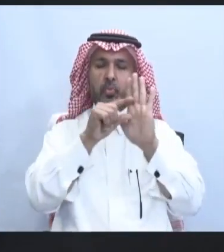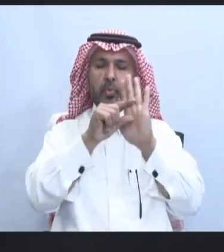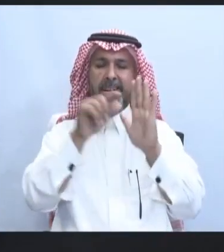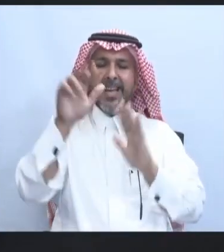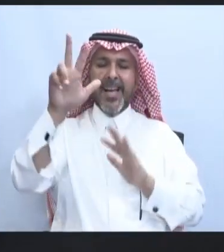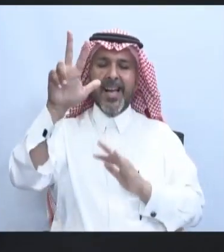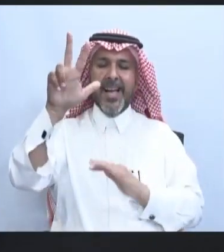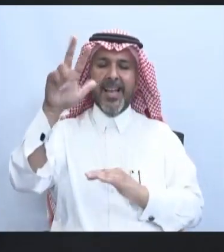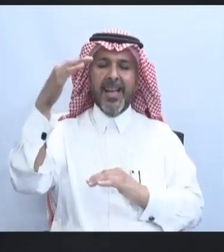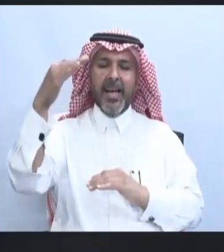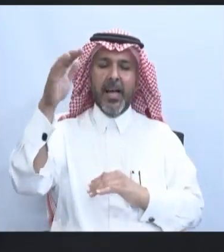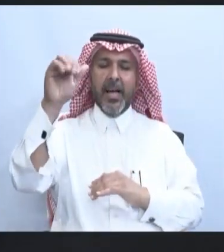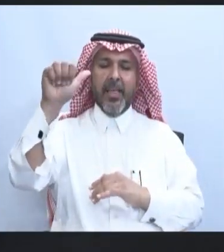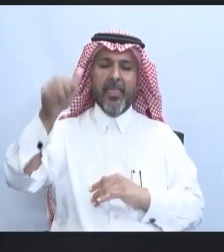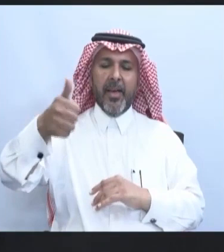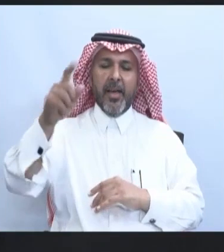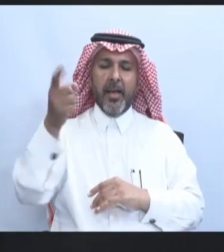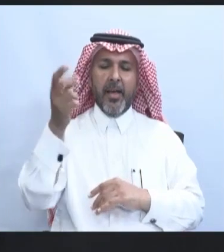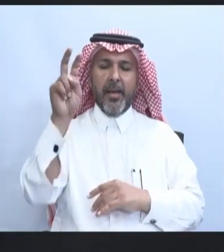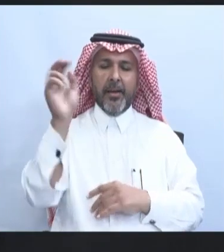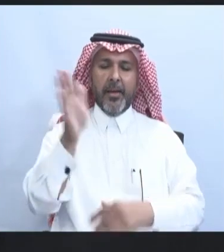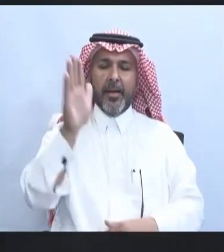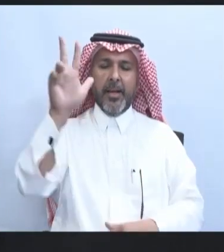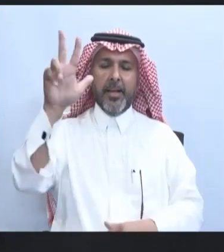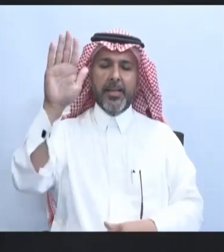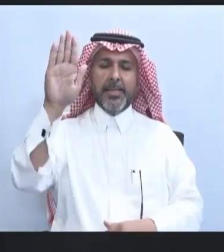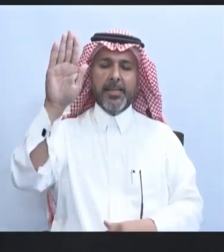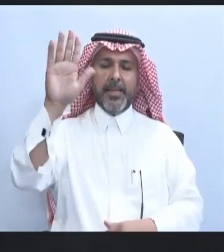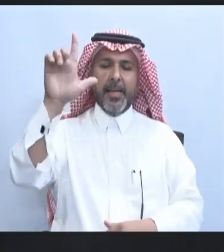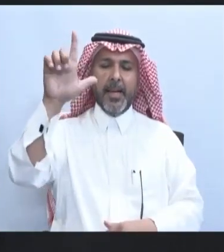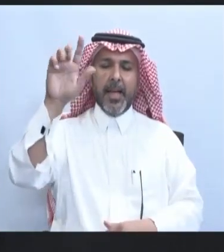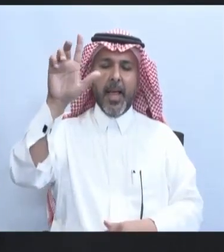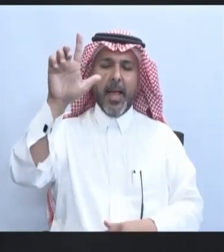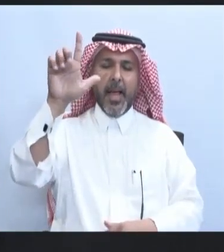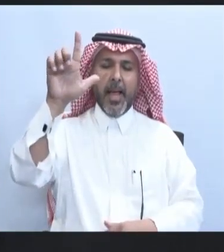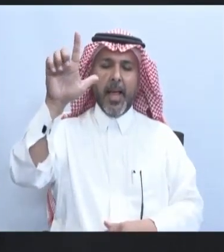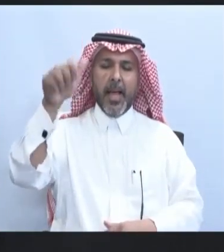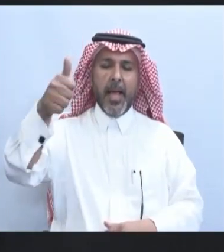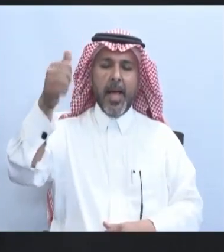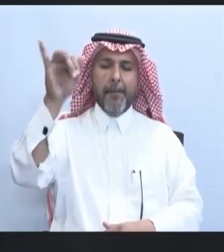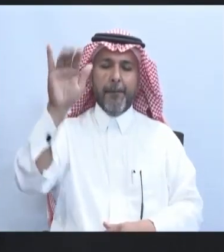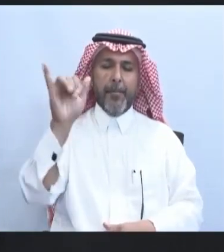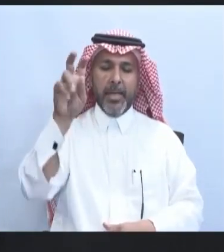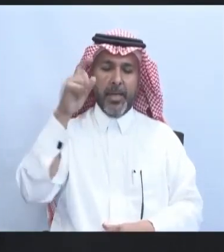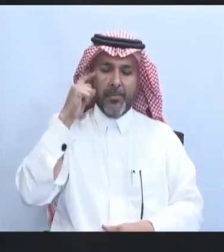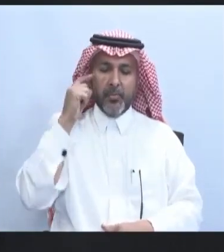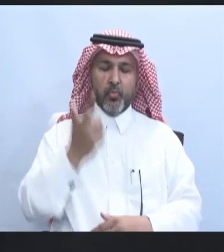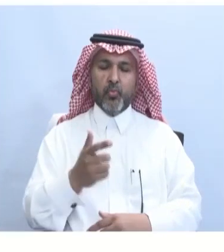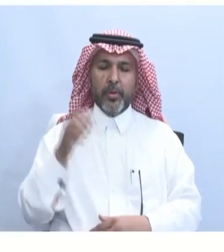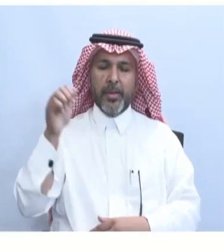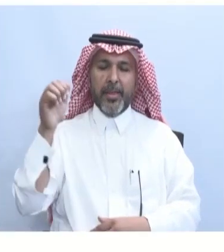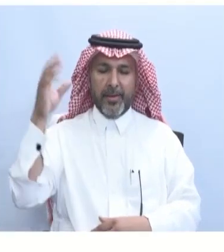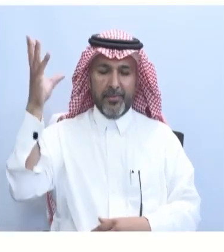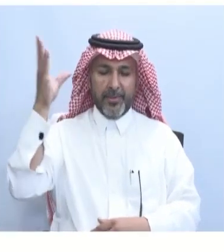الاسلاميه اذا عنوان درسنا هو احسنتم الحضاره الاسلاميه